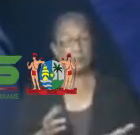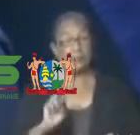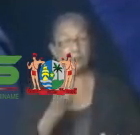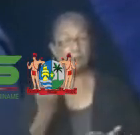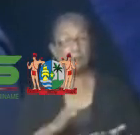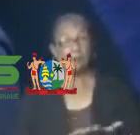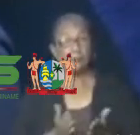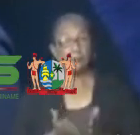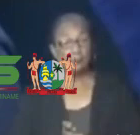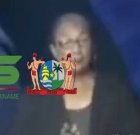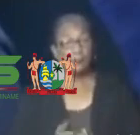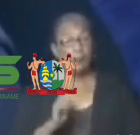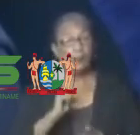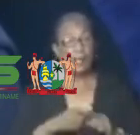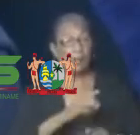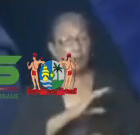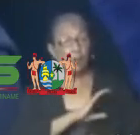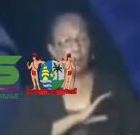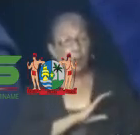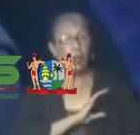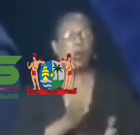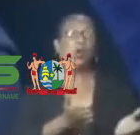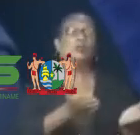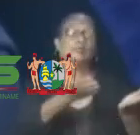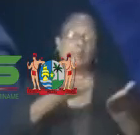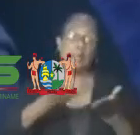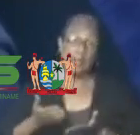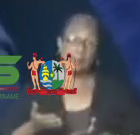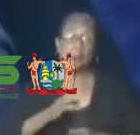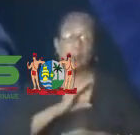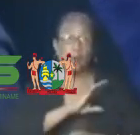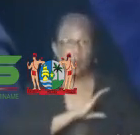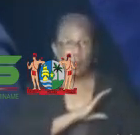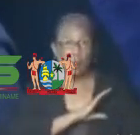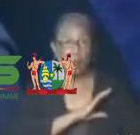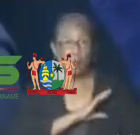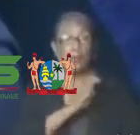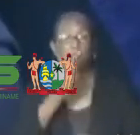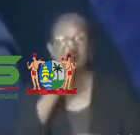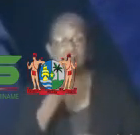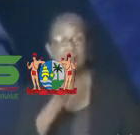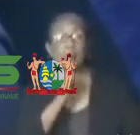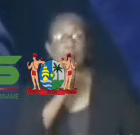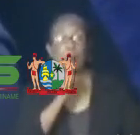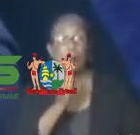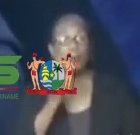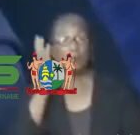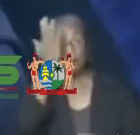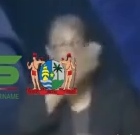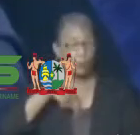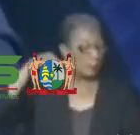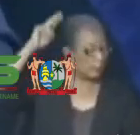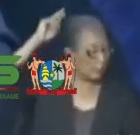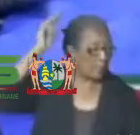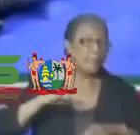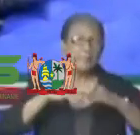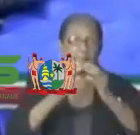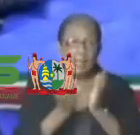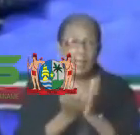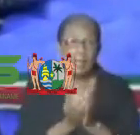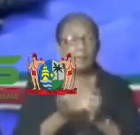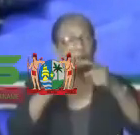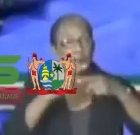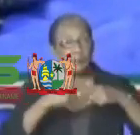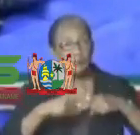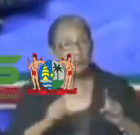En natuurlijk zullen we onze gasten ook laten zien wat Suriname is in al haar aspecten. De diversiteit, de flora